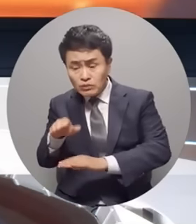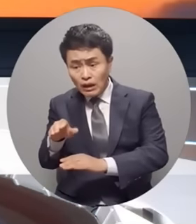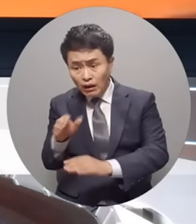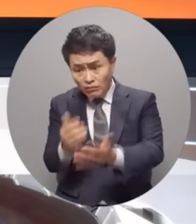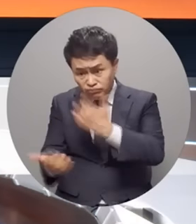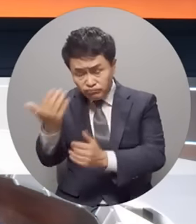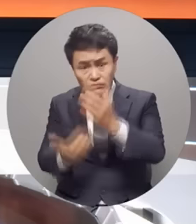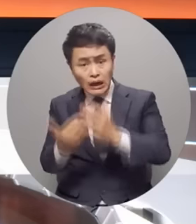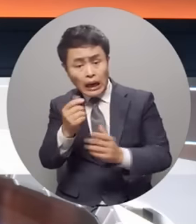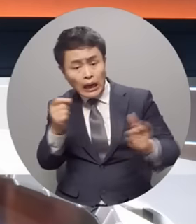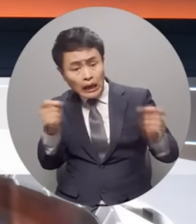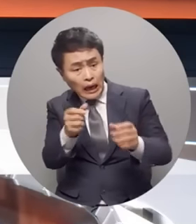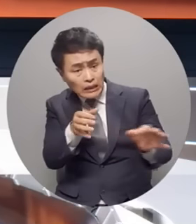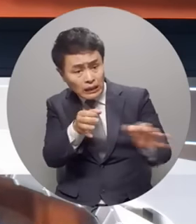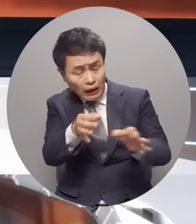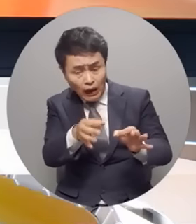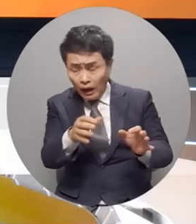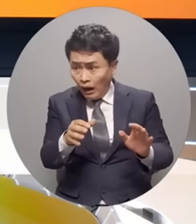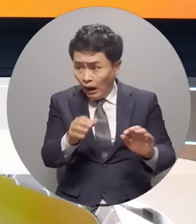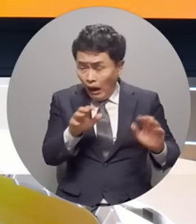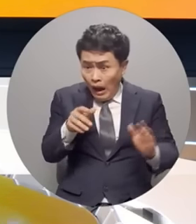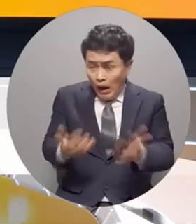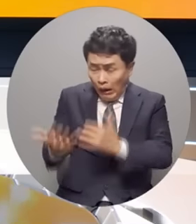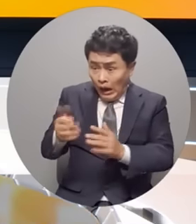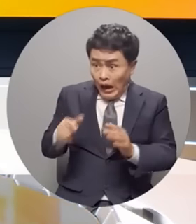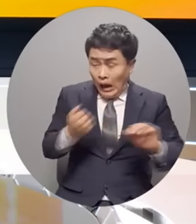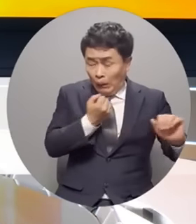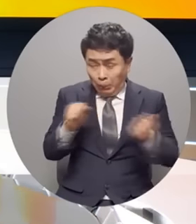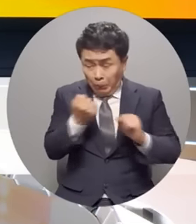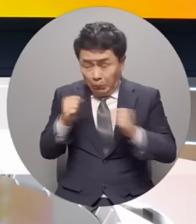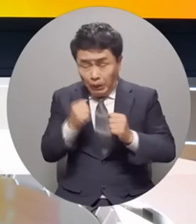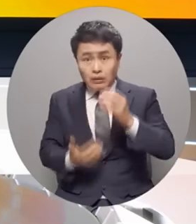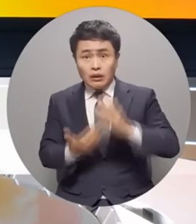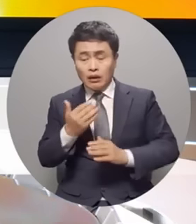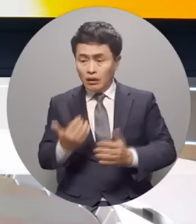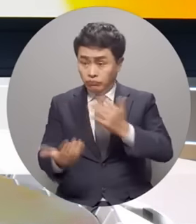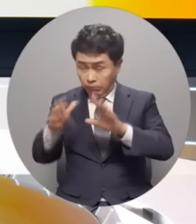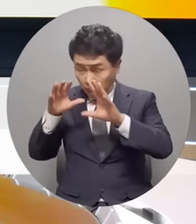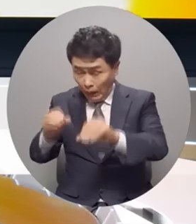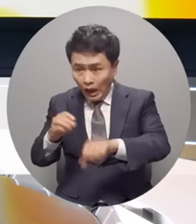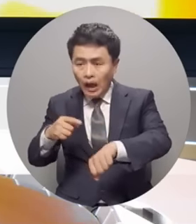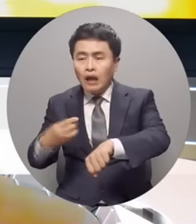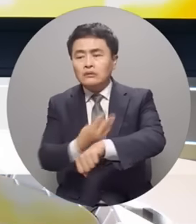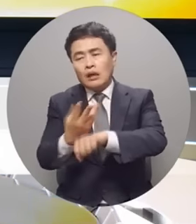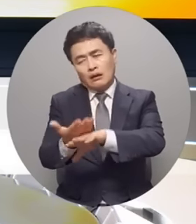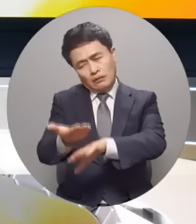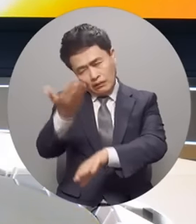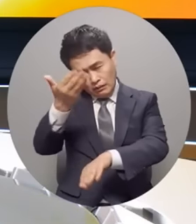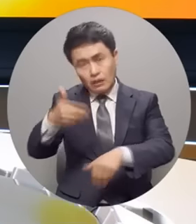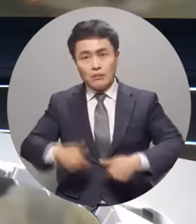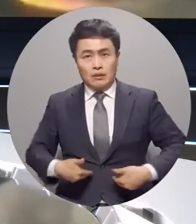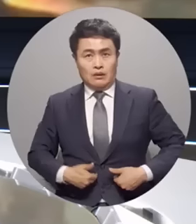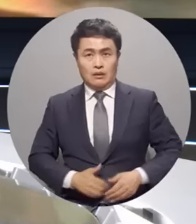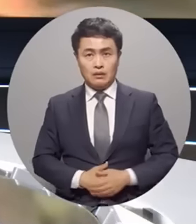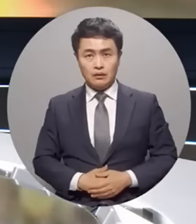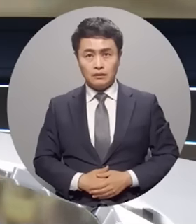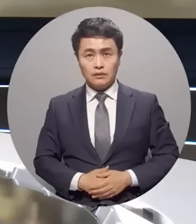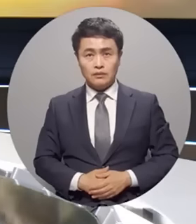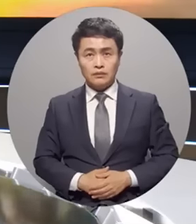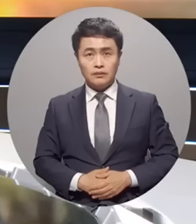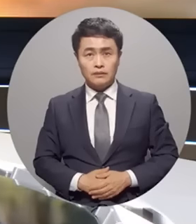있던 손님들이 대피하는 소동이 벌어졌습니다. 불길을 잡는 데만 3시간이 넘게 걸렸습니다. 김현지 기자의